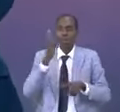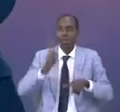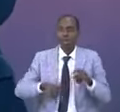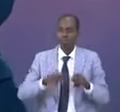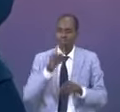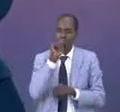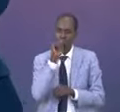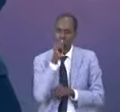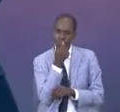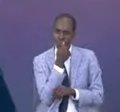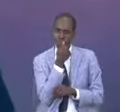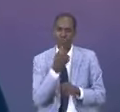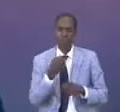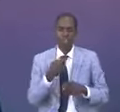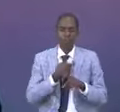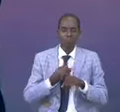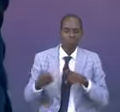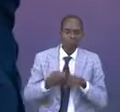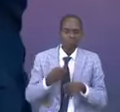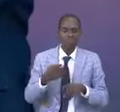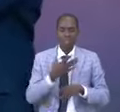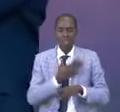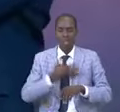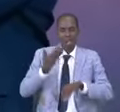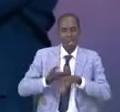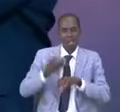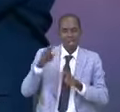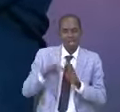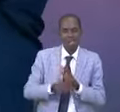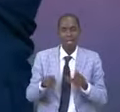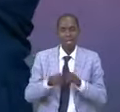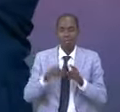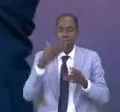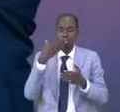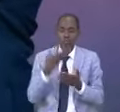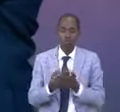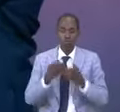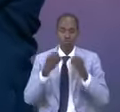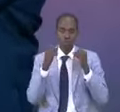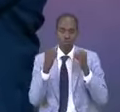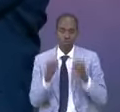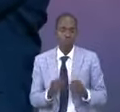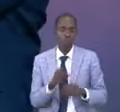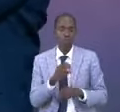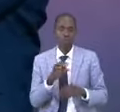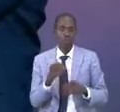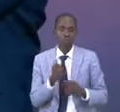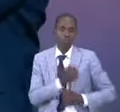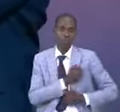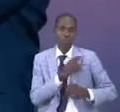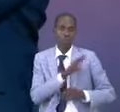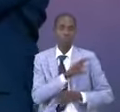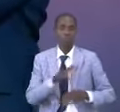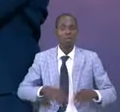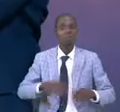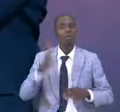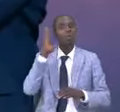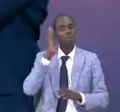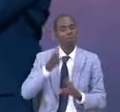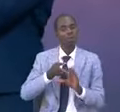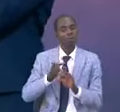bons soldats de Christ abandonneront la foi et quelques-uns qui n'ont pas qui n'ont aucun